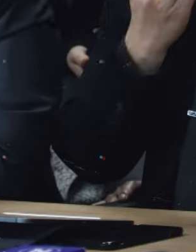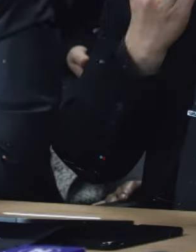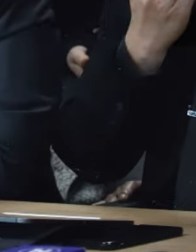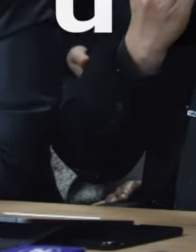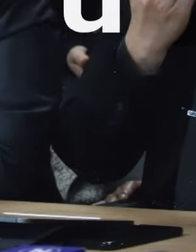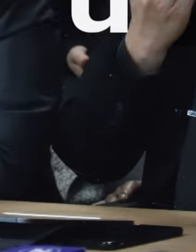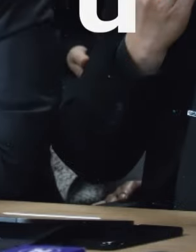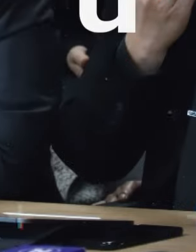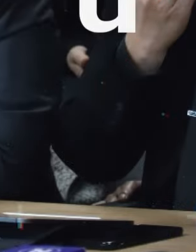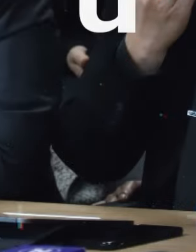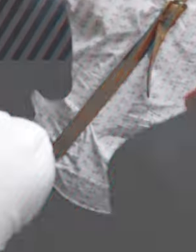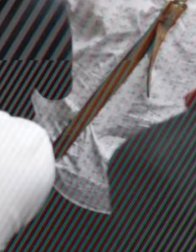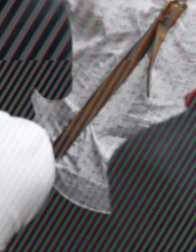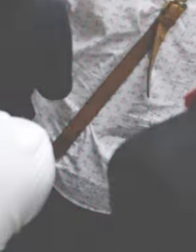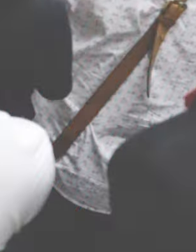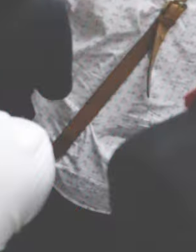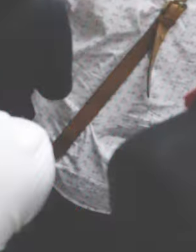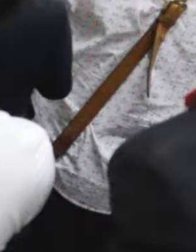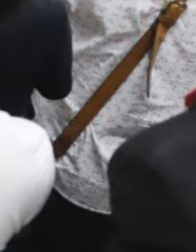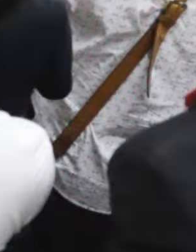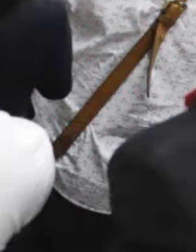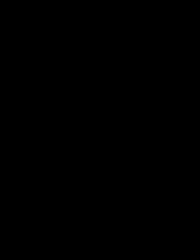ครับ n